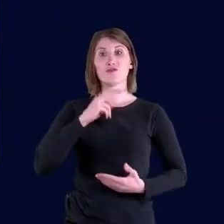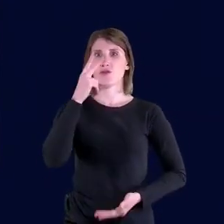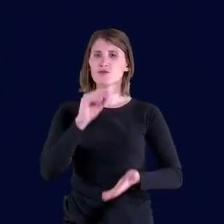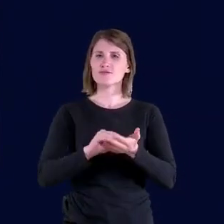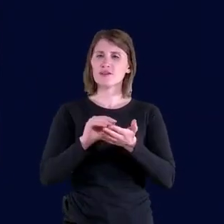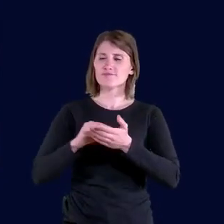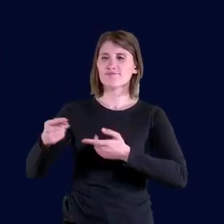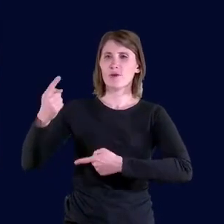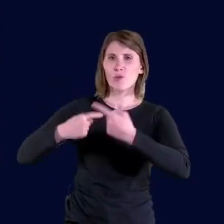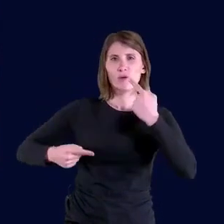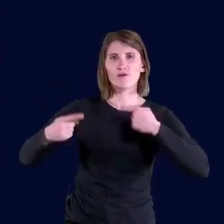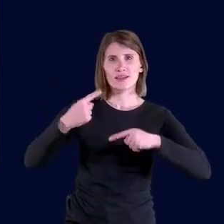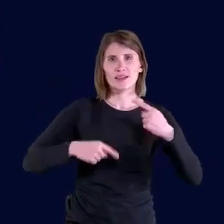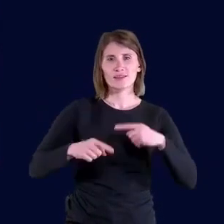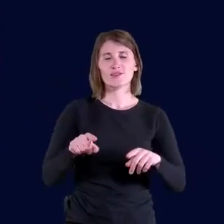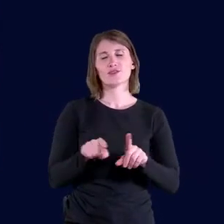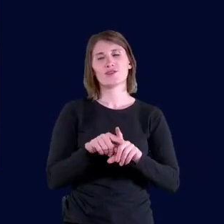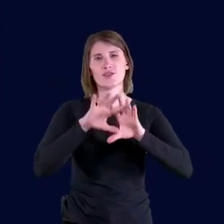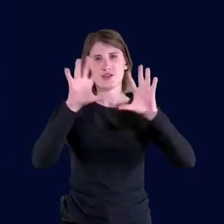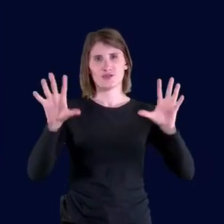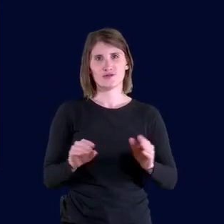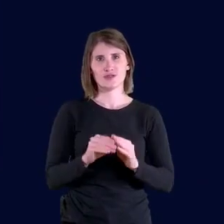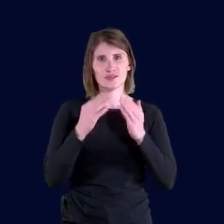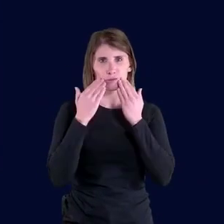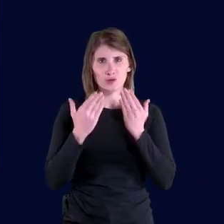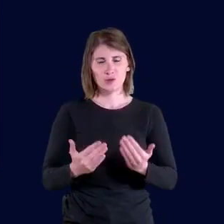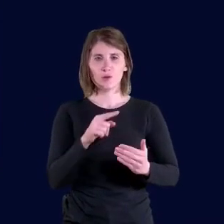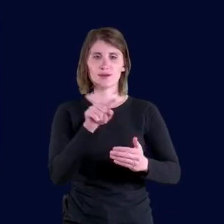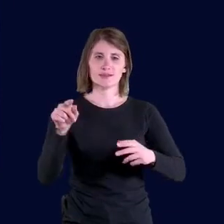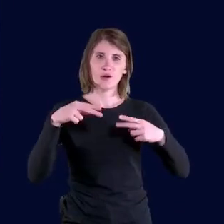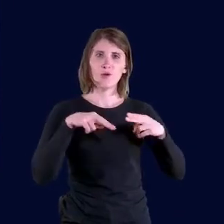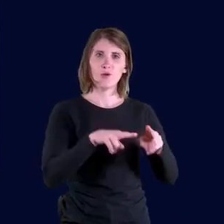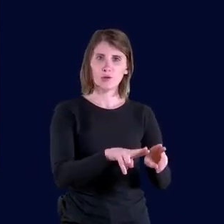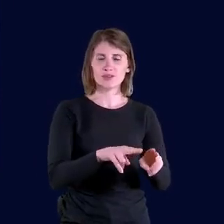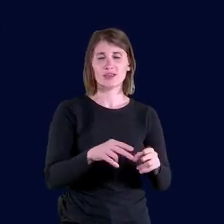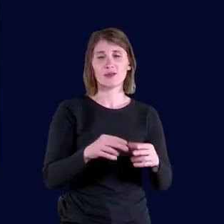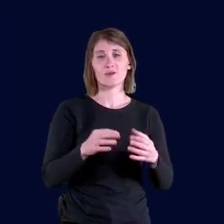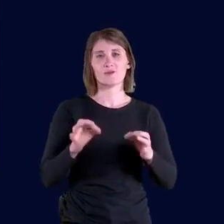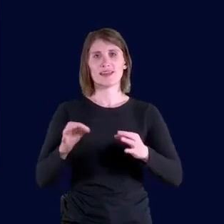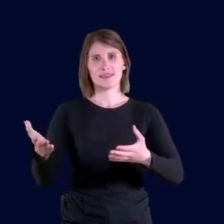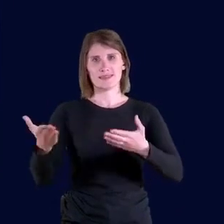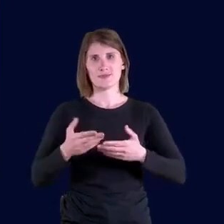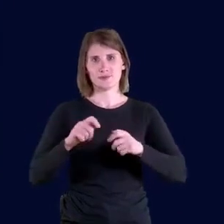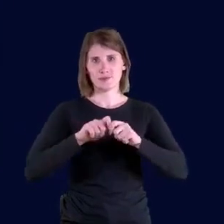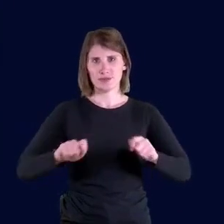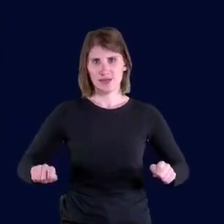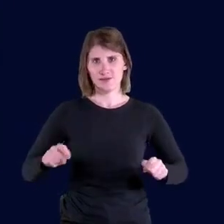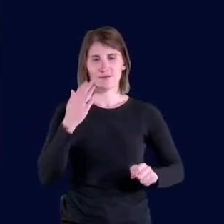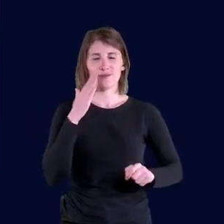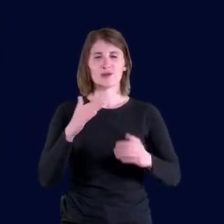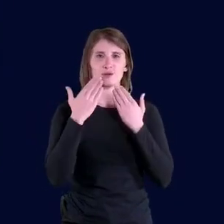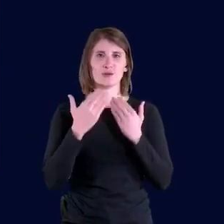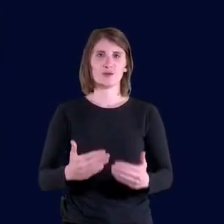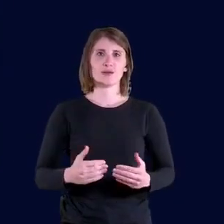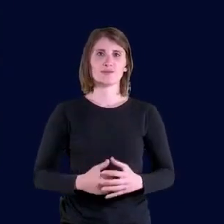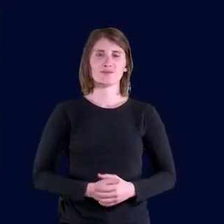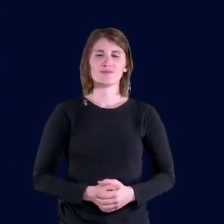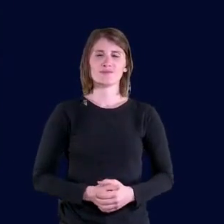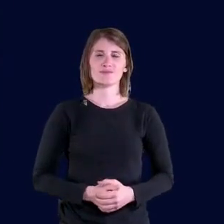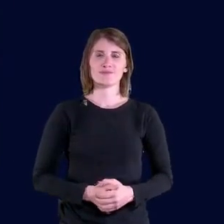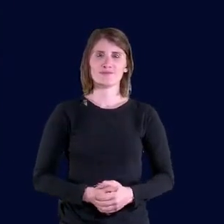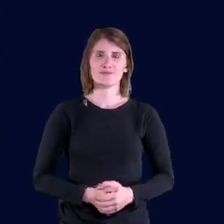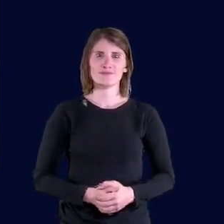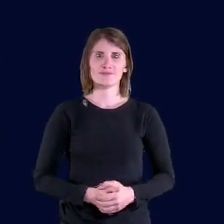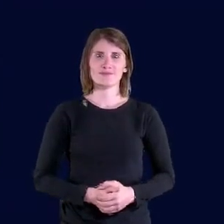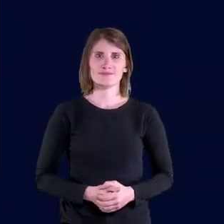z nami oraz Dziękuję wszystkim państwu za udział w sesji i zapraszam po przerwie Bardzo dziękuję ci